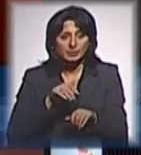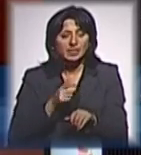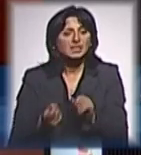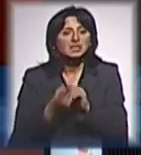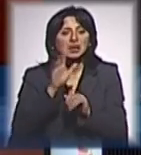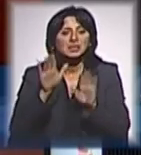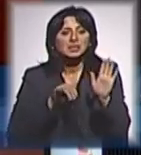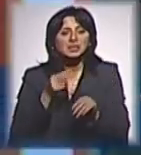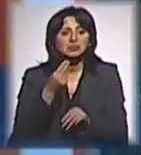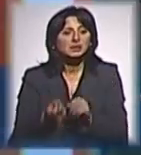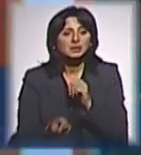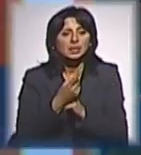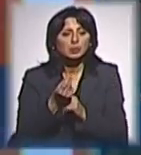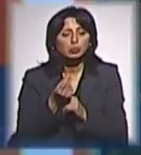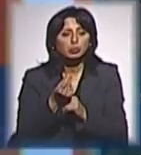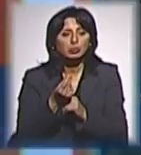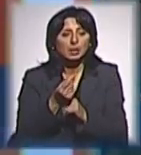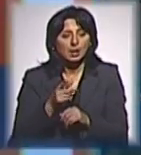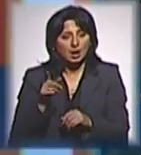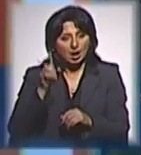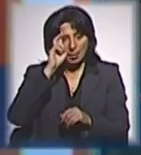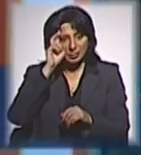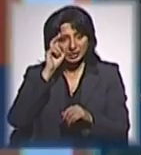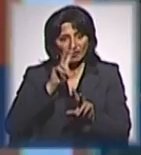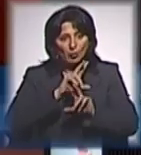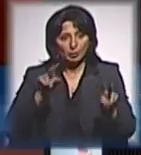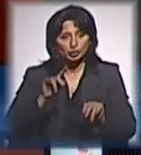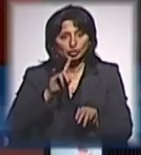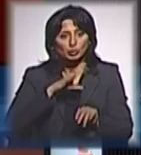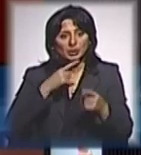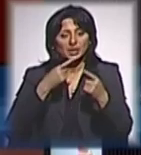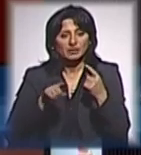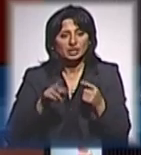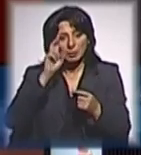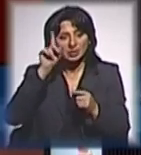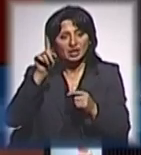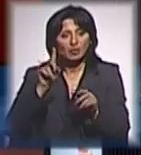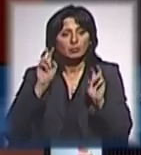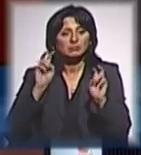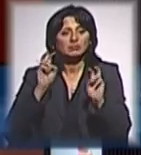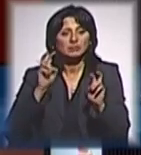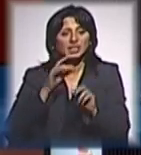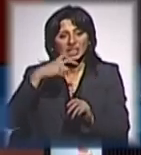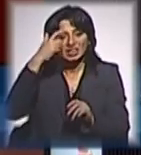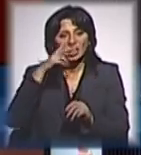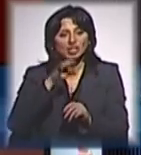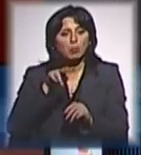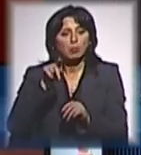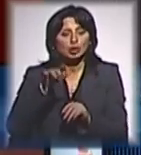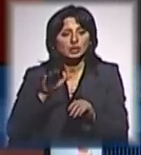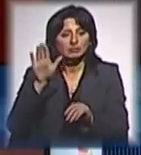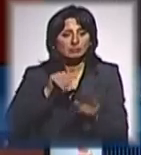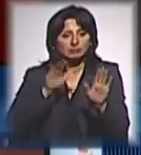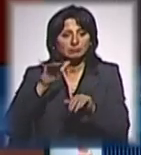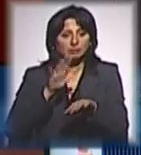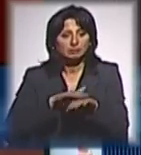უნდა გასცეთ ეს მცირე სესხები? გეტყვით ამას, ჯერ გეტყვით თავრობის დაპირებებისგან ეს რითი განსხვავდება. თავრობის მიერ შექმნილი ეგრეთ წოდებული ივანიშვილის ფონდიდან დღეს კრედიტებს